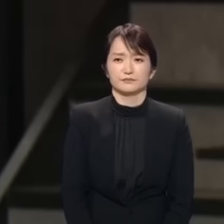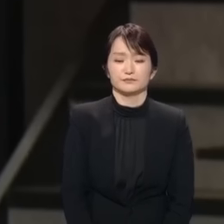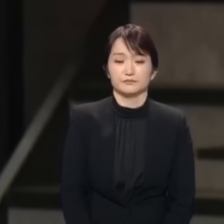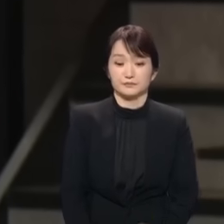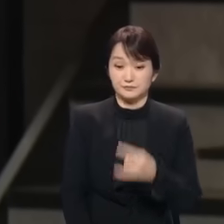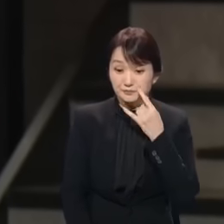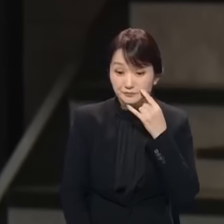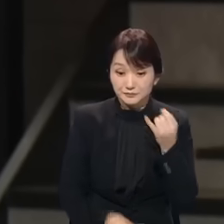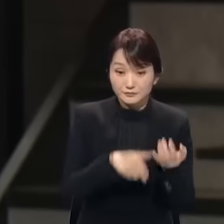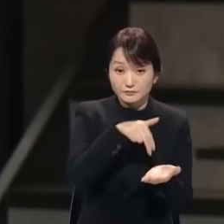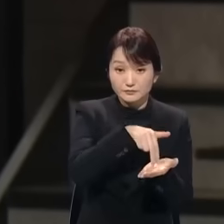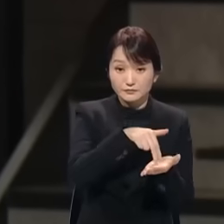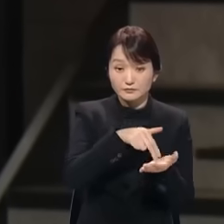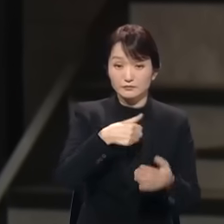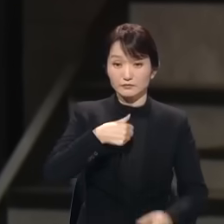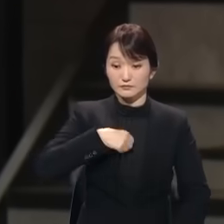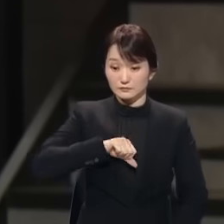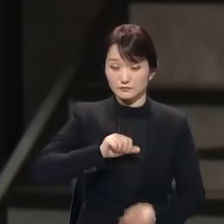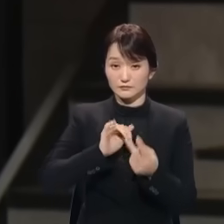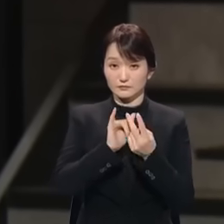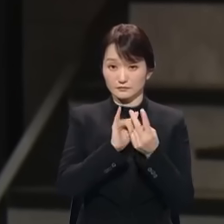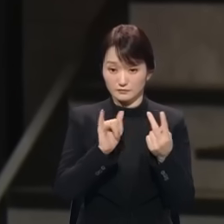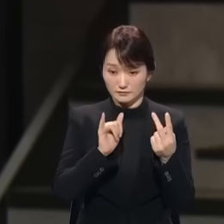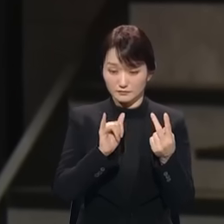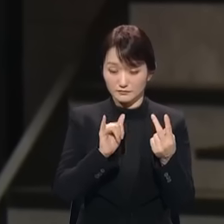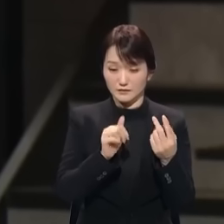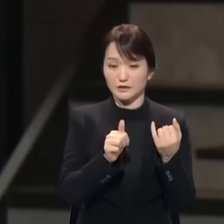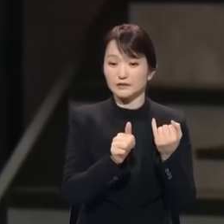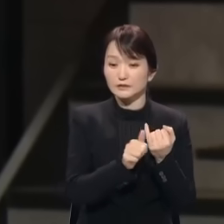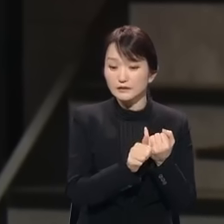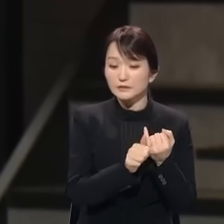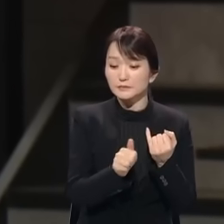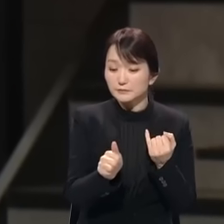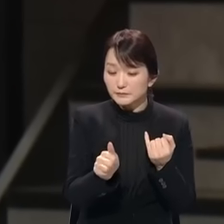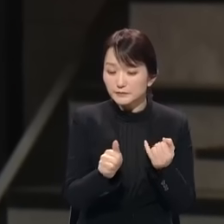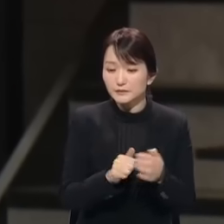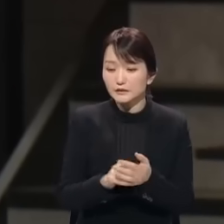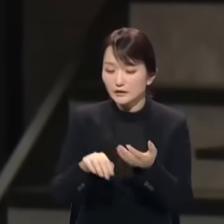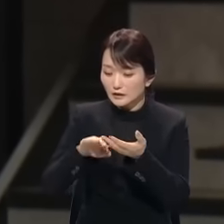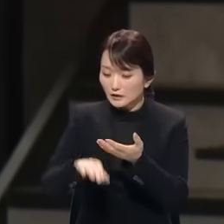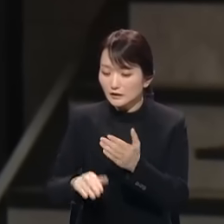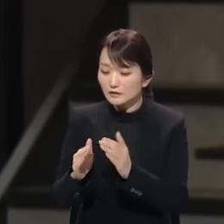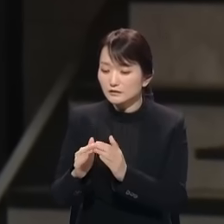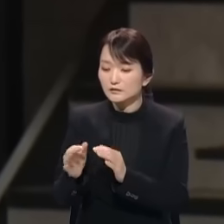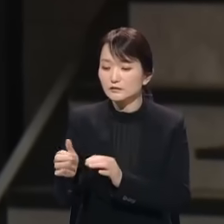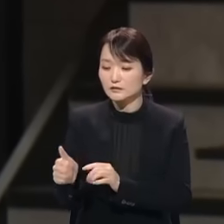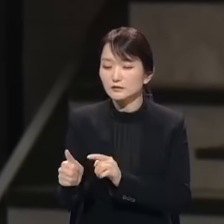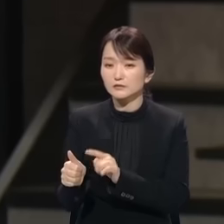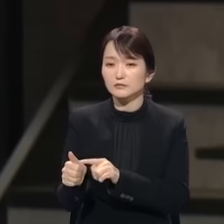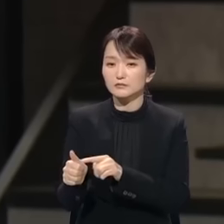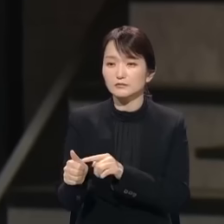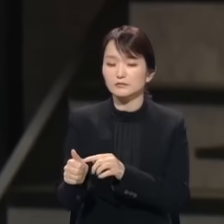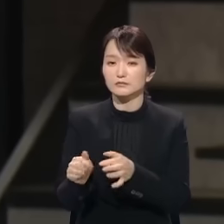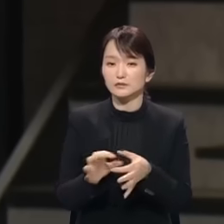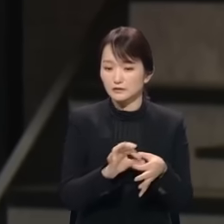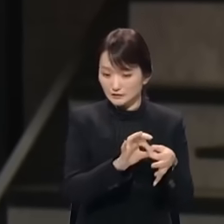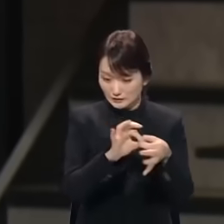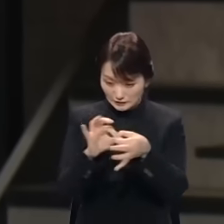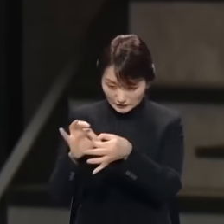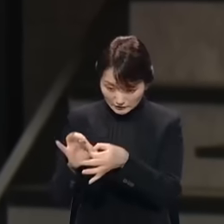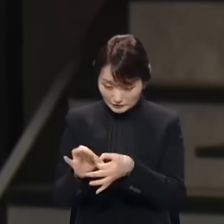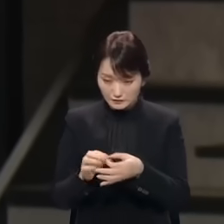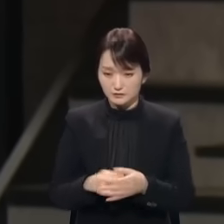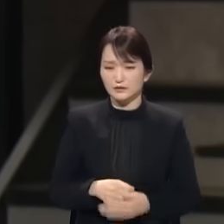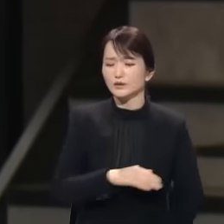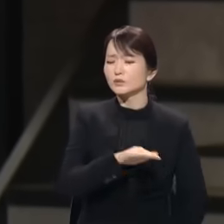입장에서는 자기 아들들과 남편 또 아랫집 남자 이게 다 결부가 된 것이니까 아 우리가 잘못했다라고